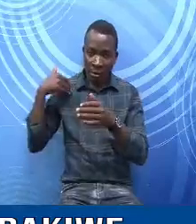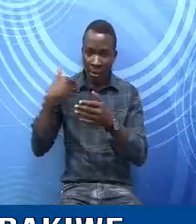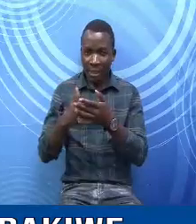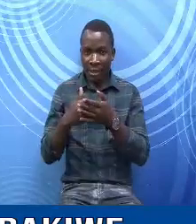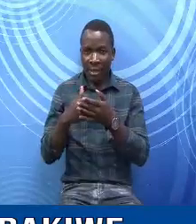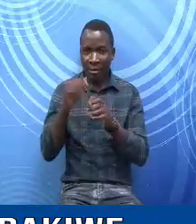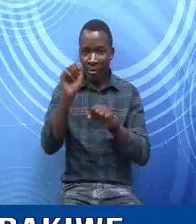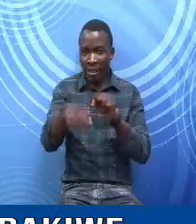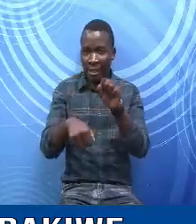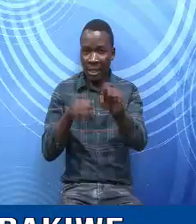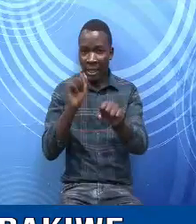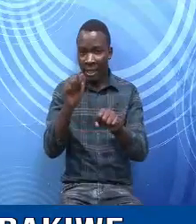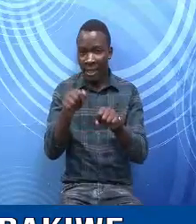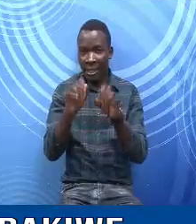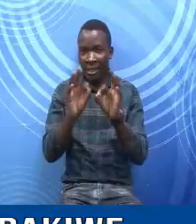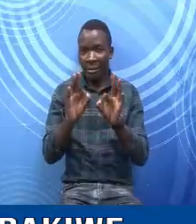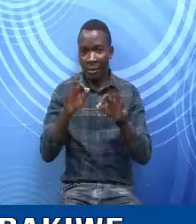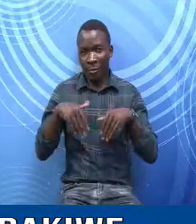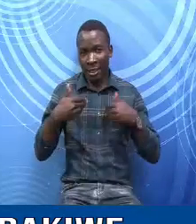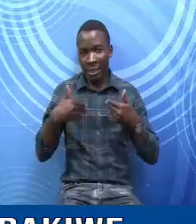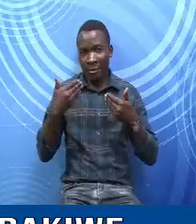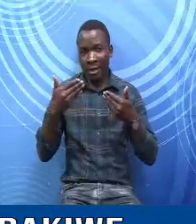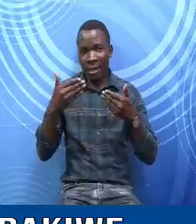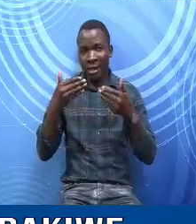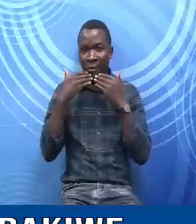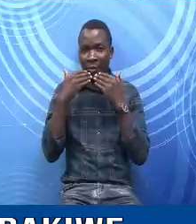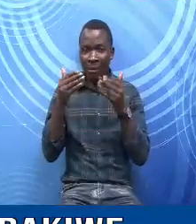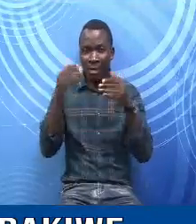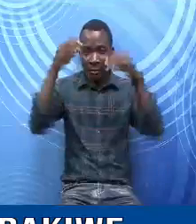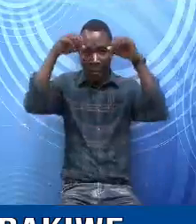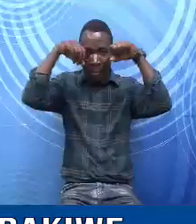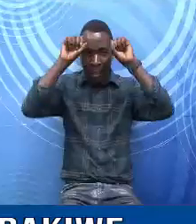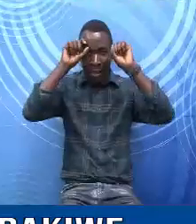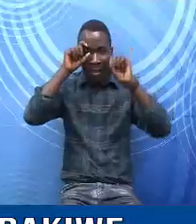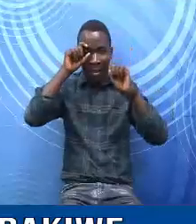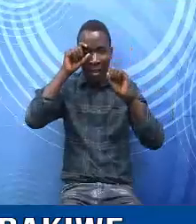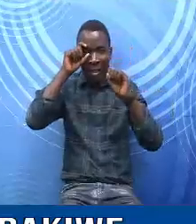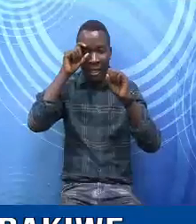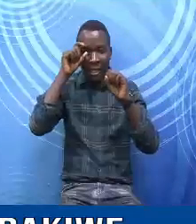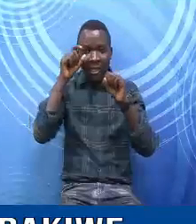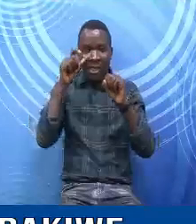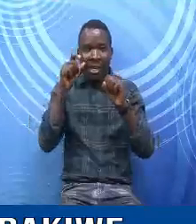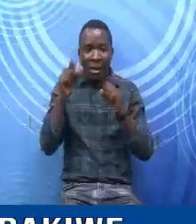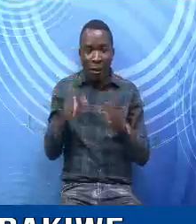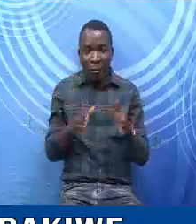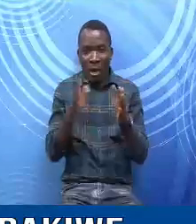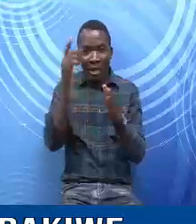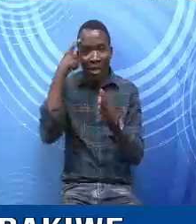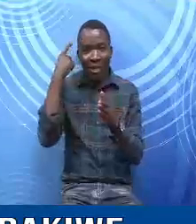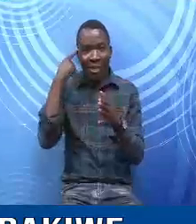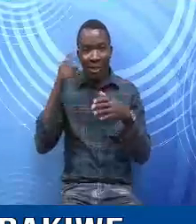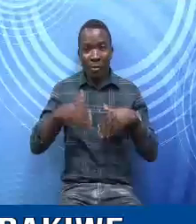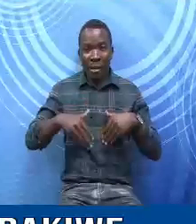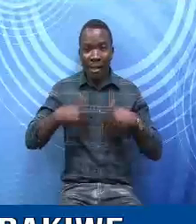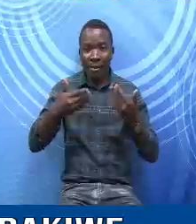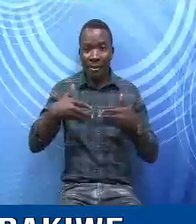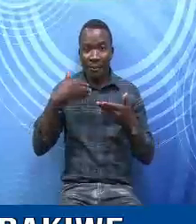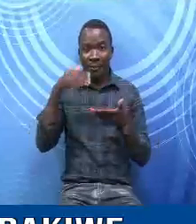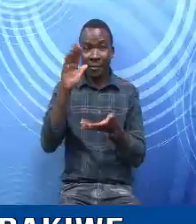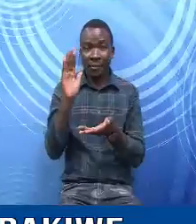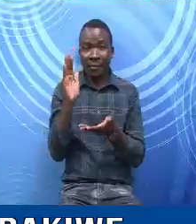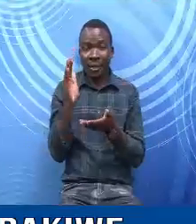ibintu twishimira cyane dushimira perezida wa repubulika kaburimbo twarayishimiye kuko